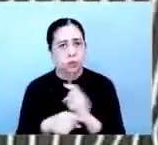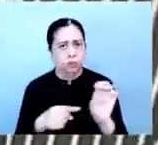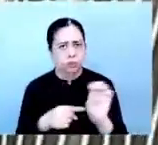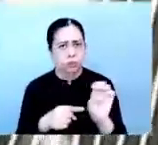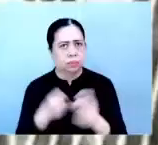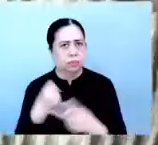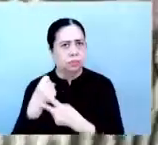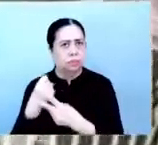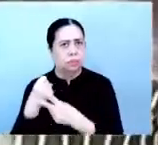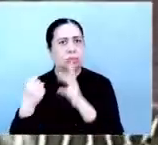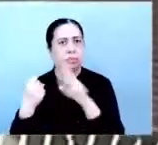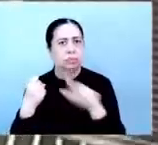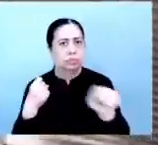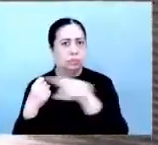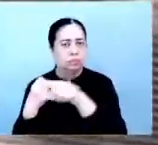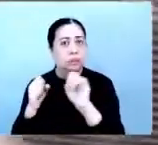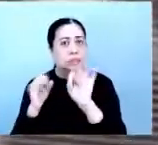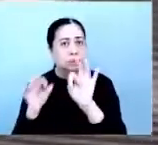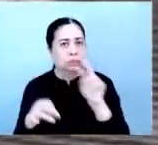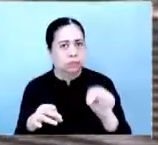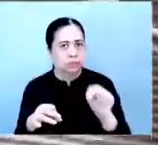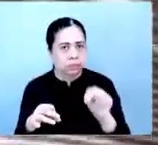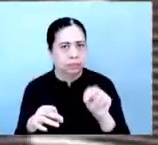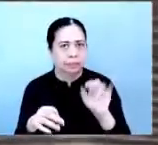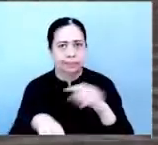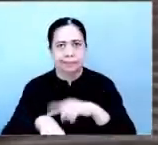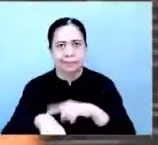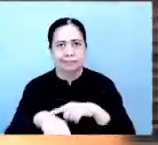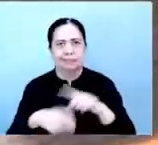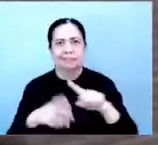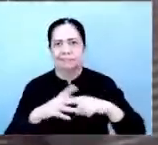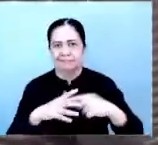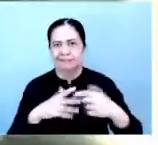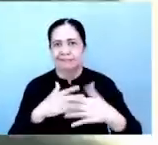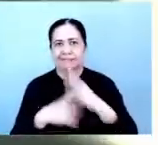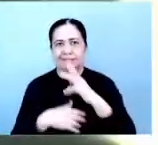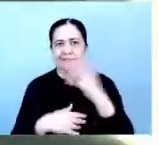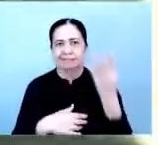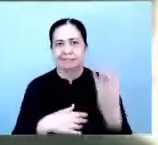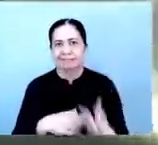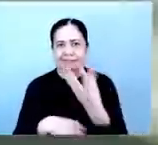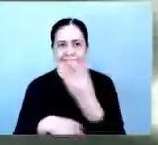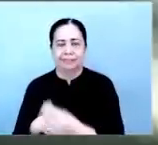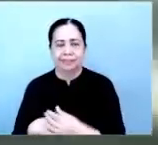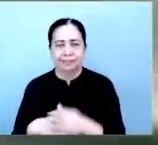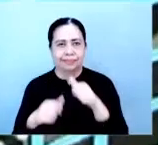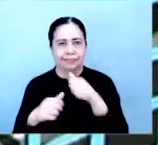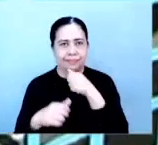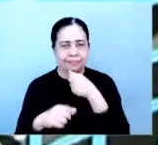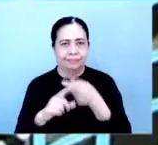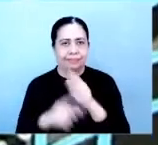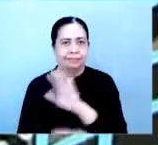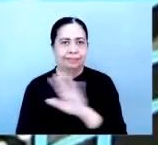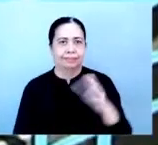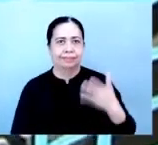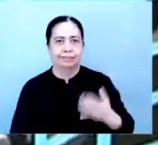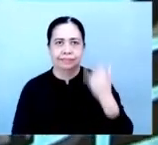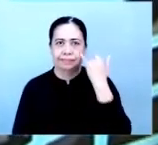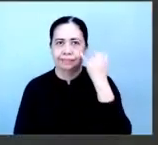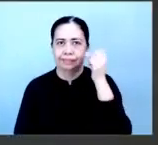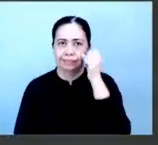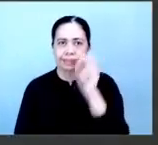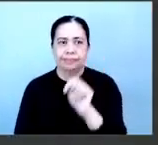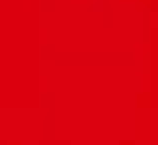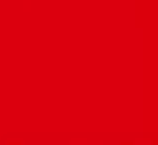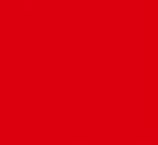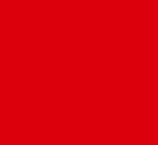supply ng tubig sakaling kailanganin sa mga oras na epektibo ang water interruption. Nagbabalita mula sa frontline, Ian Suyu,